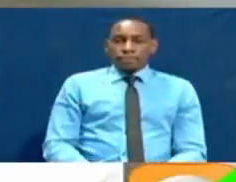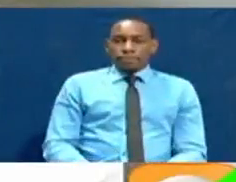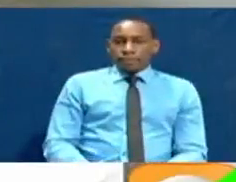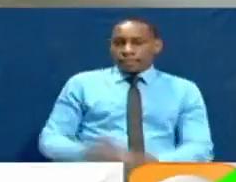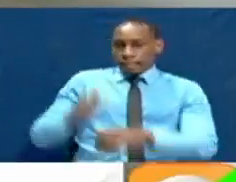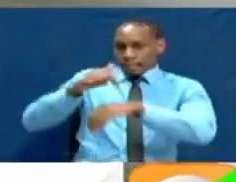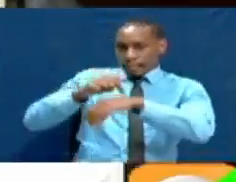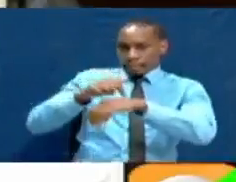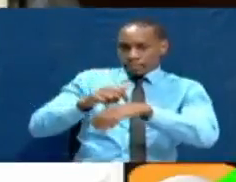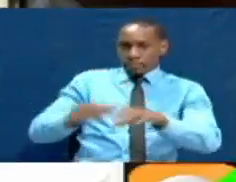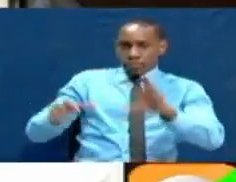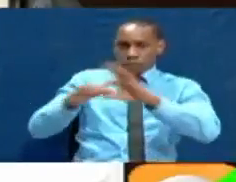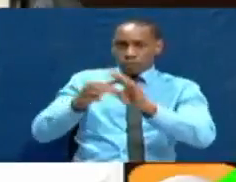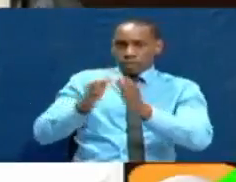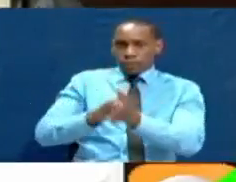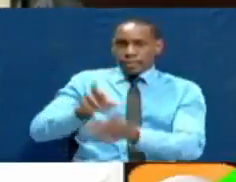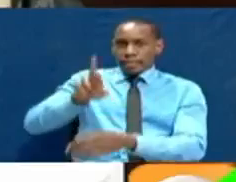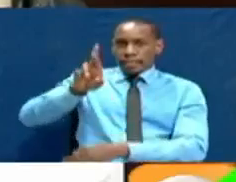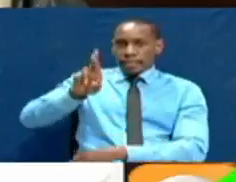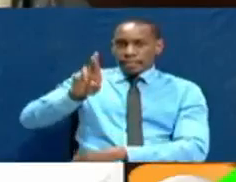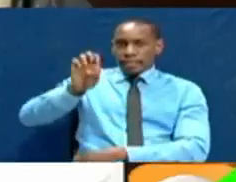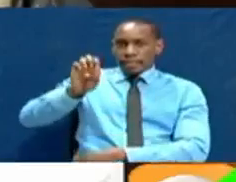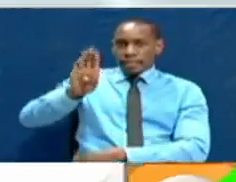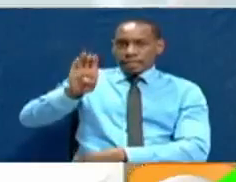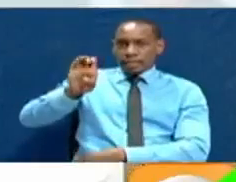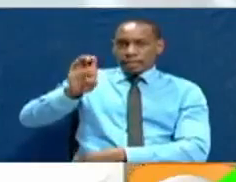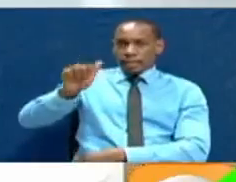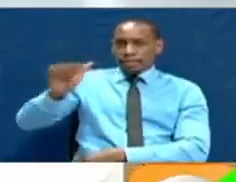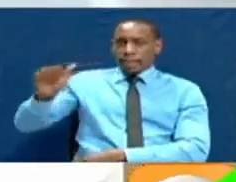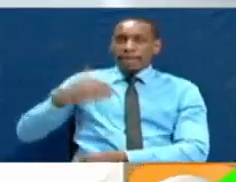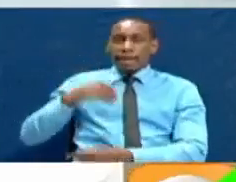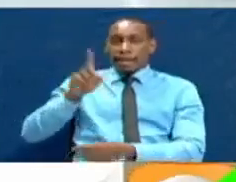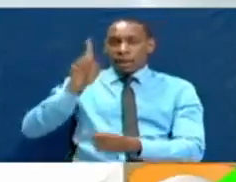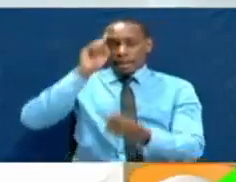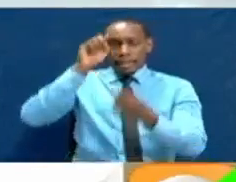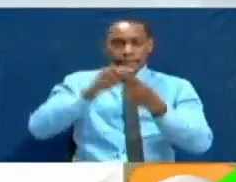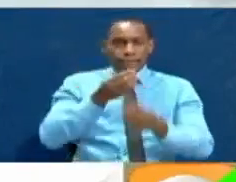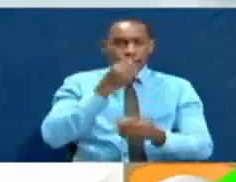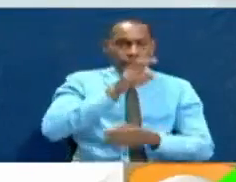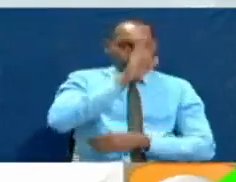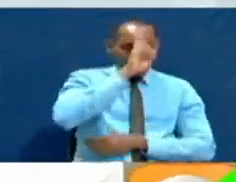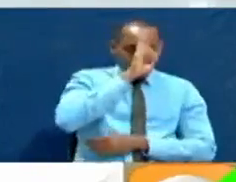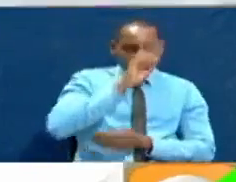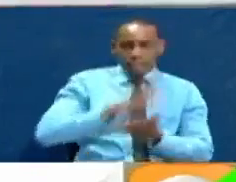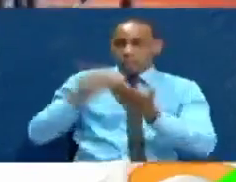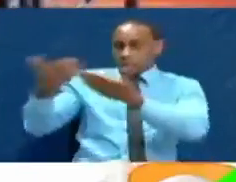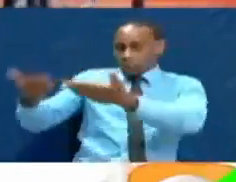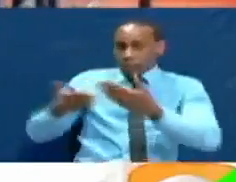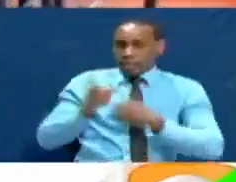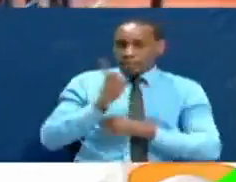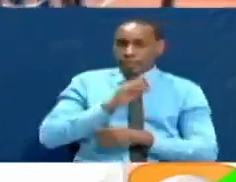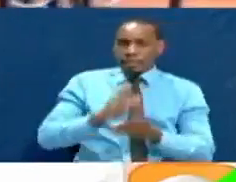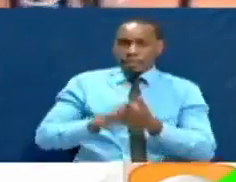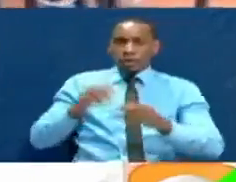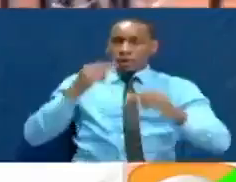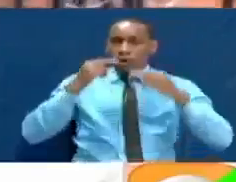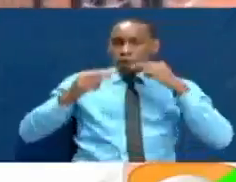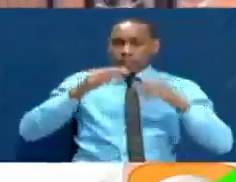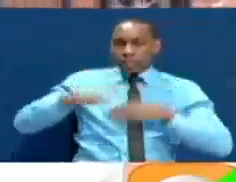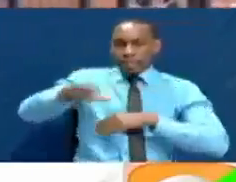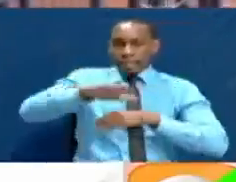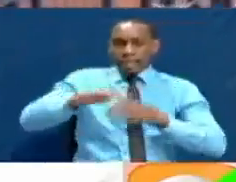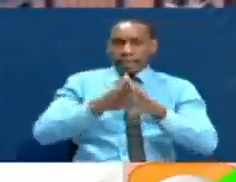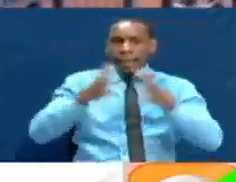So wakati tumepatana na Rebecca, tukasema sisi tulikuwa na nia moja ya kufeed hao watu. Rebecca akakuja akatukaribisha. Unapata hoteli yake mahali pa